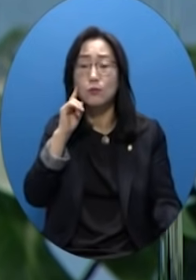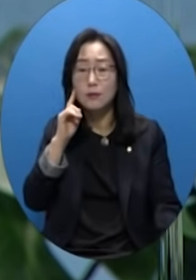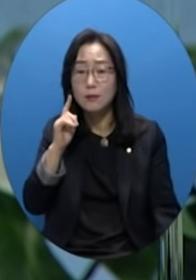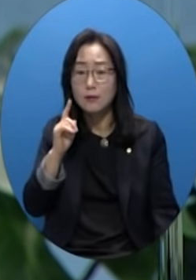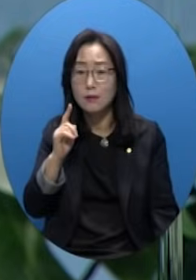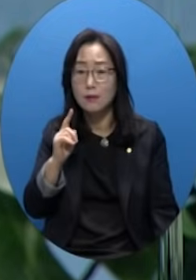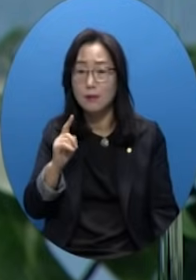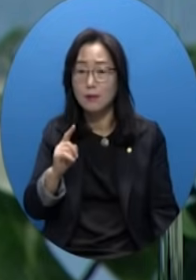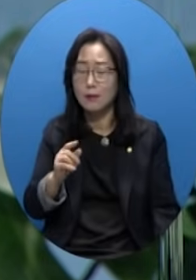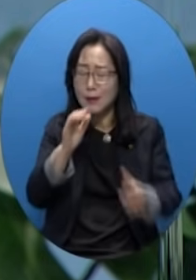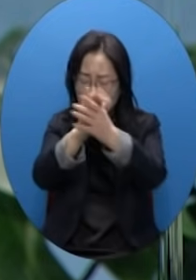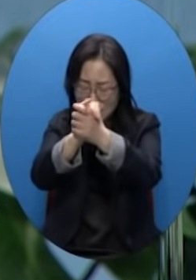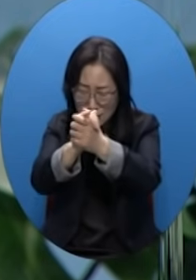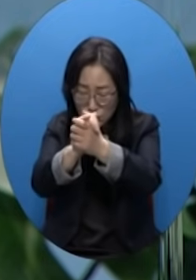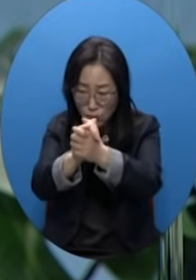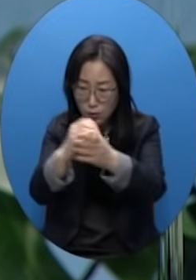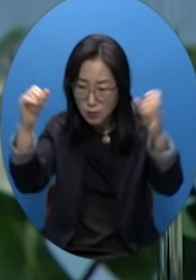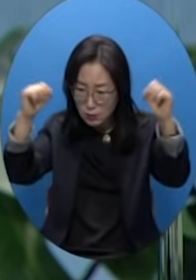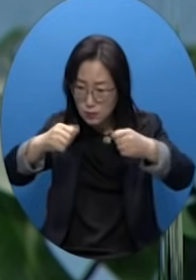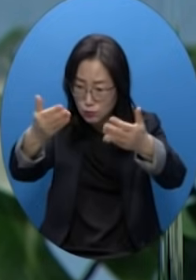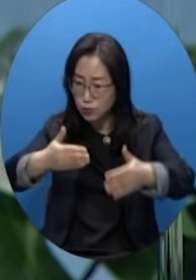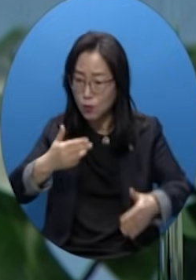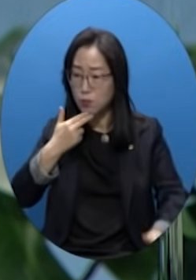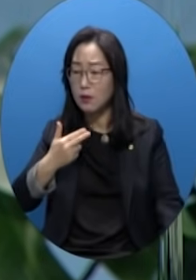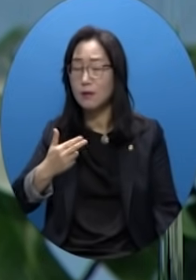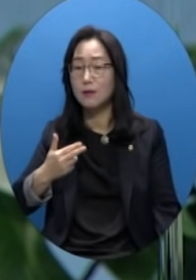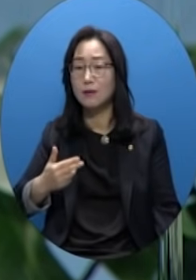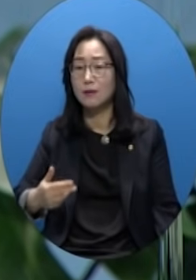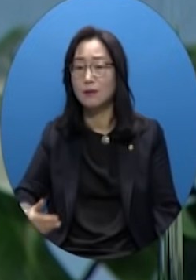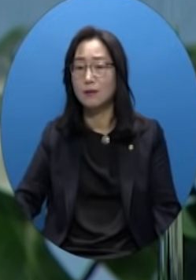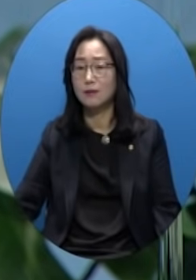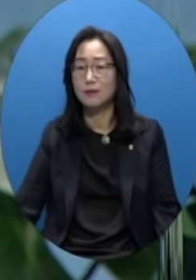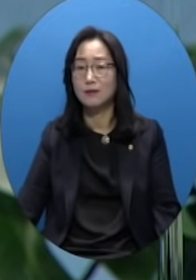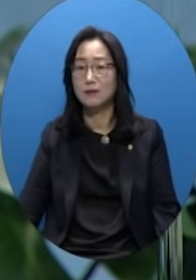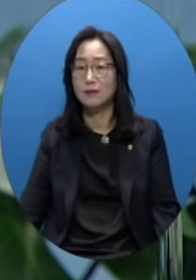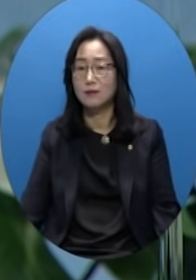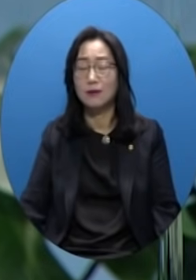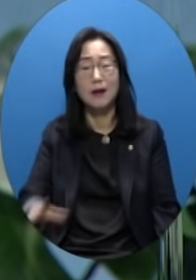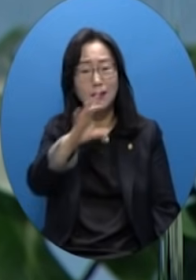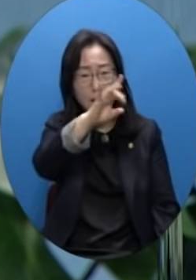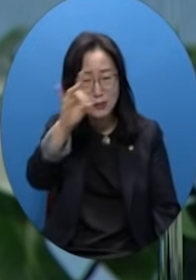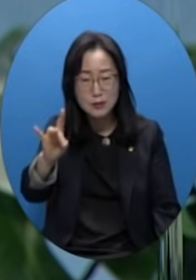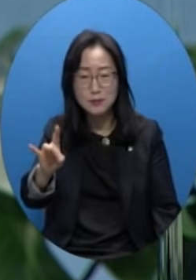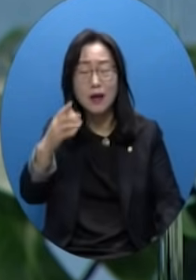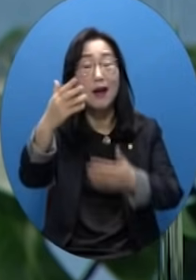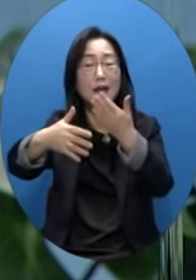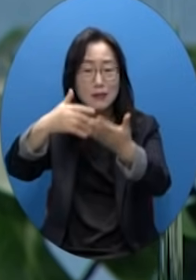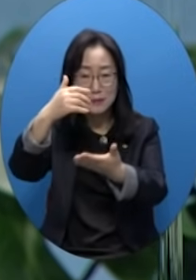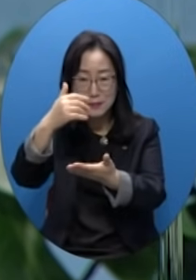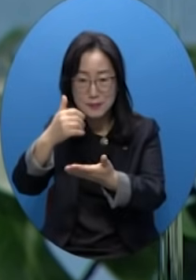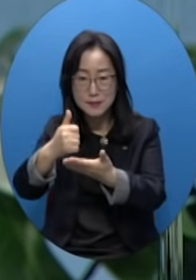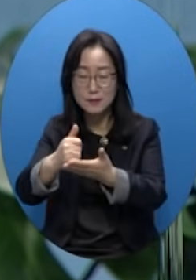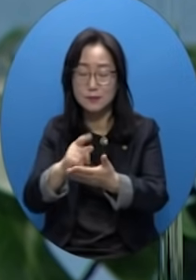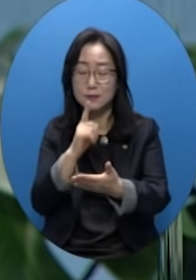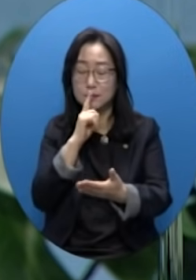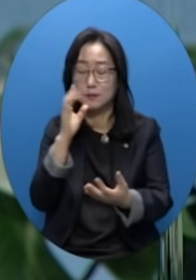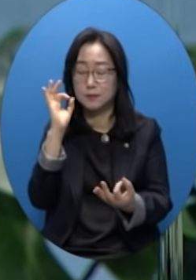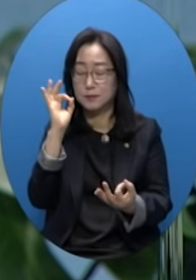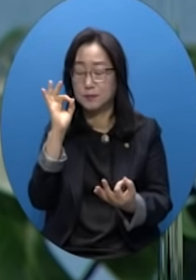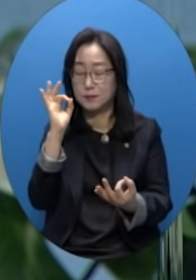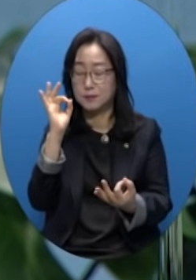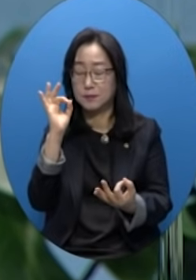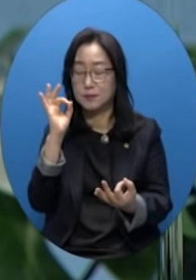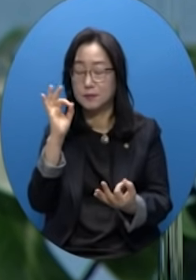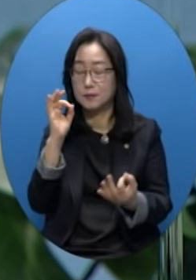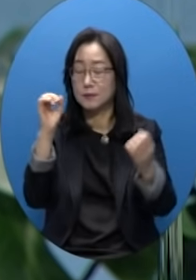왜 아무리 기회도 응답하지 아니었습니까 되돌 하나님께서 침묵 하시고